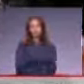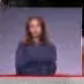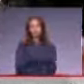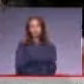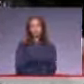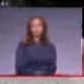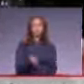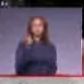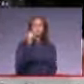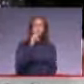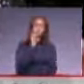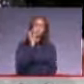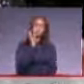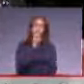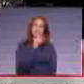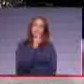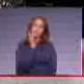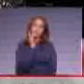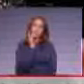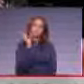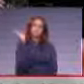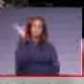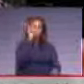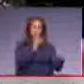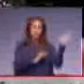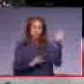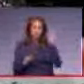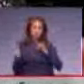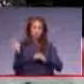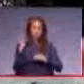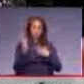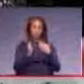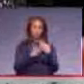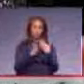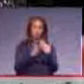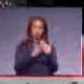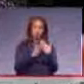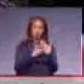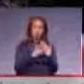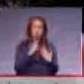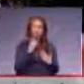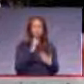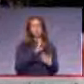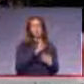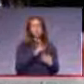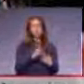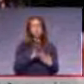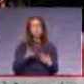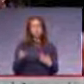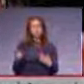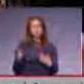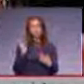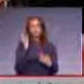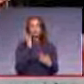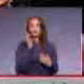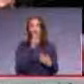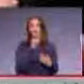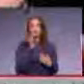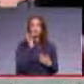الحلال، الراقصه والطبال، الراقصه والسياسي، كل الحاجات دي كلها.